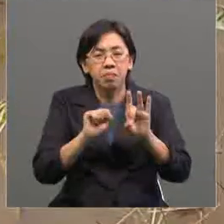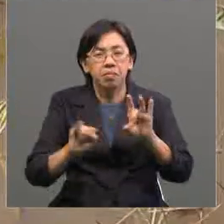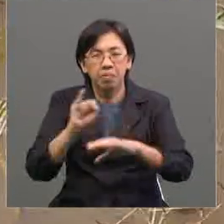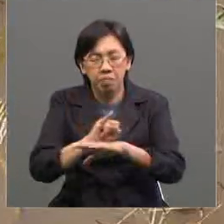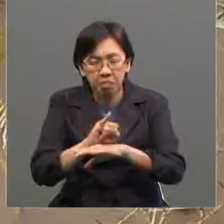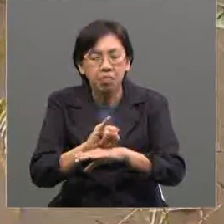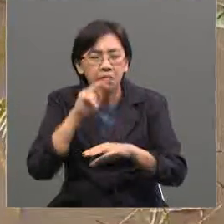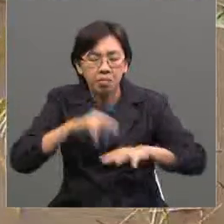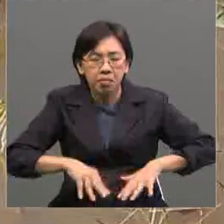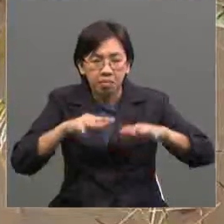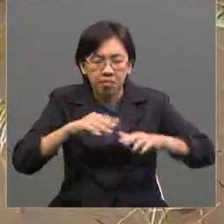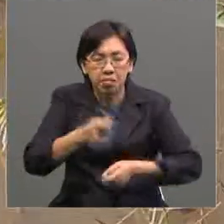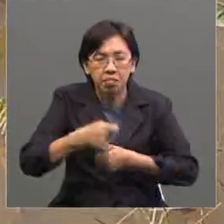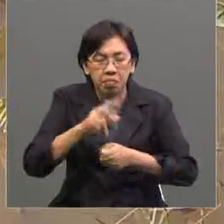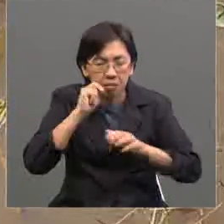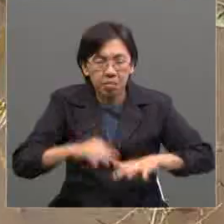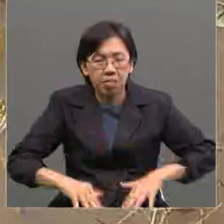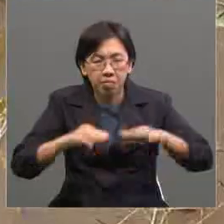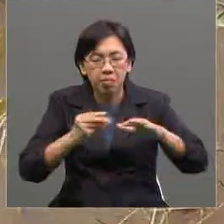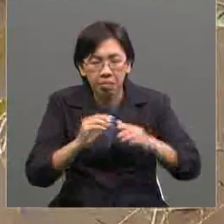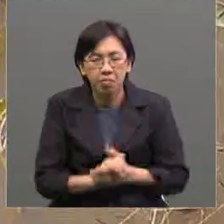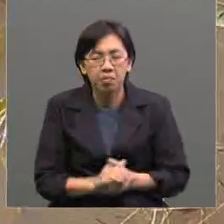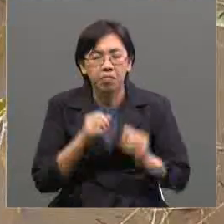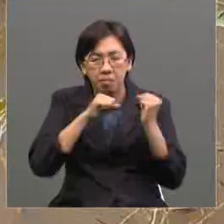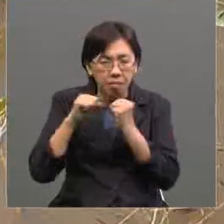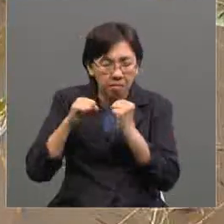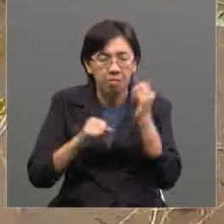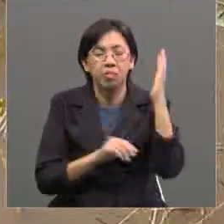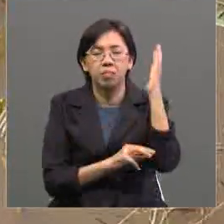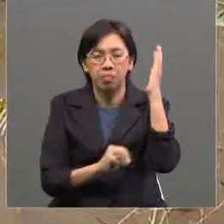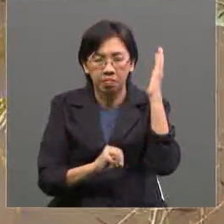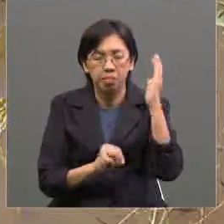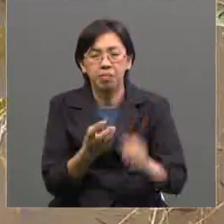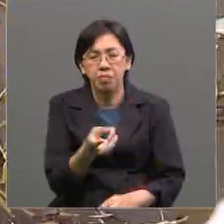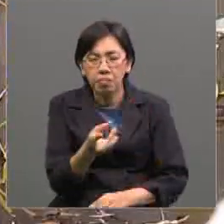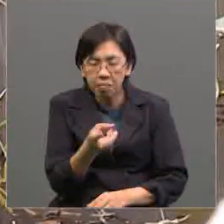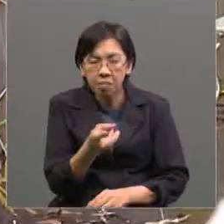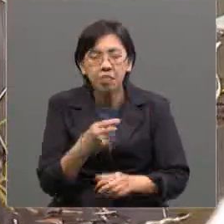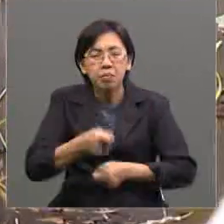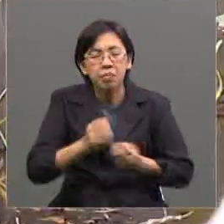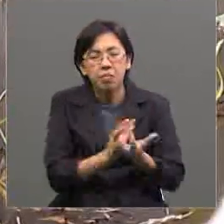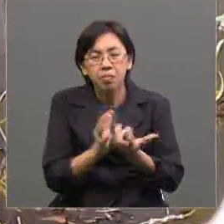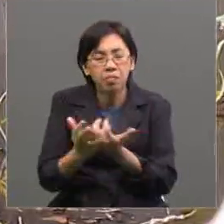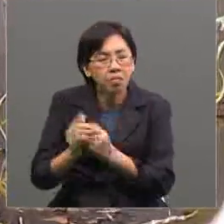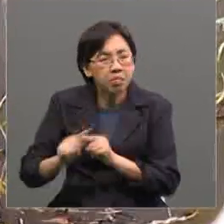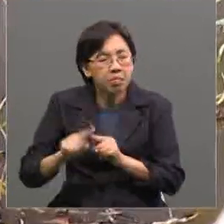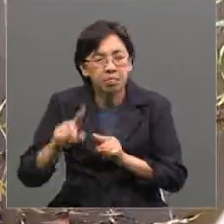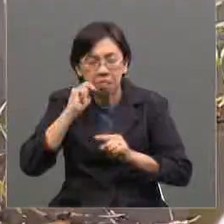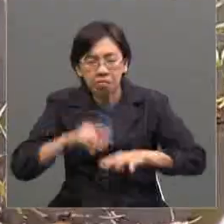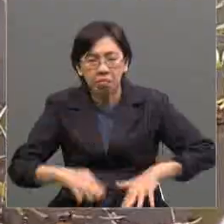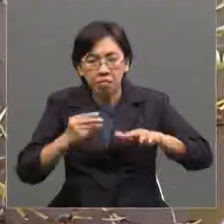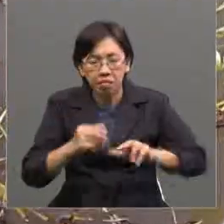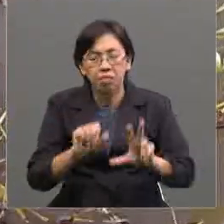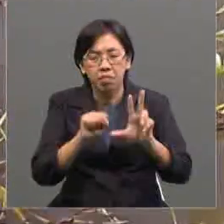ไร่พื้นที่การเกษตรถูกน้ำท่วมเป็นไร่อ้อยไร่มันสำปะหลังนาข้าวพืชผักสวนครัวโดนน้ำท่วมไป